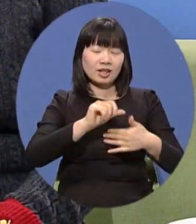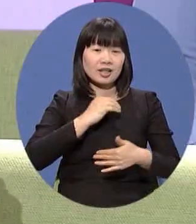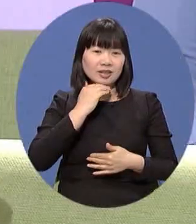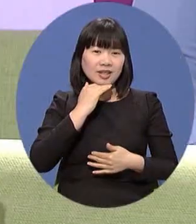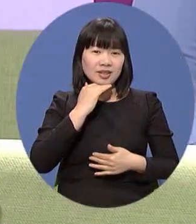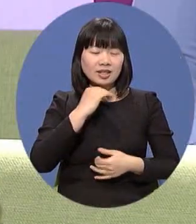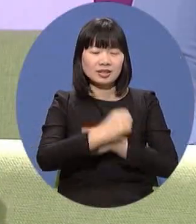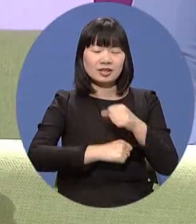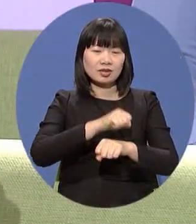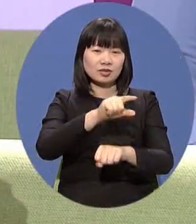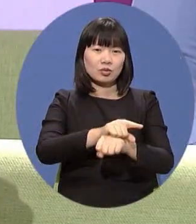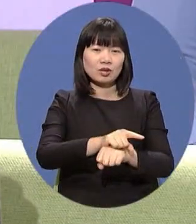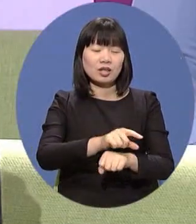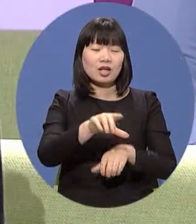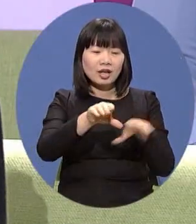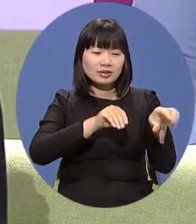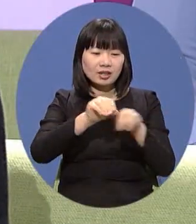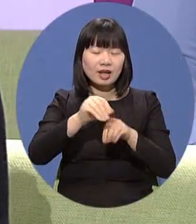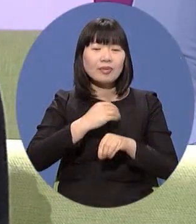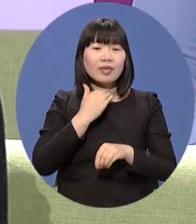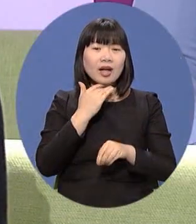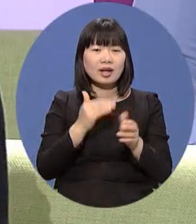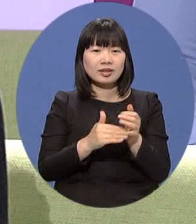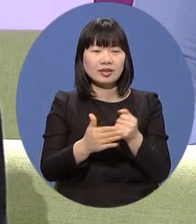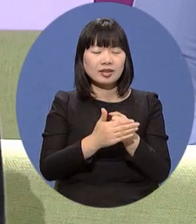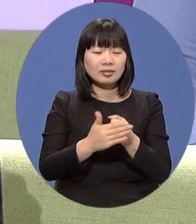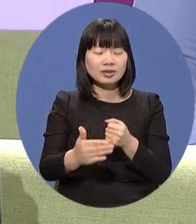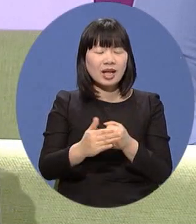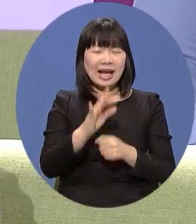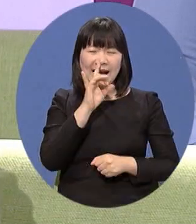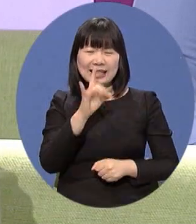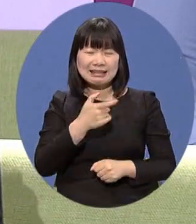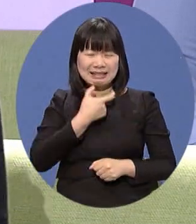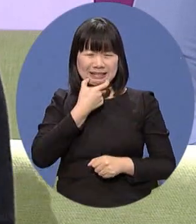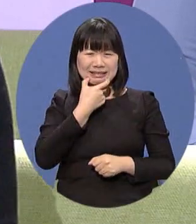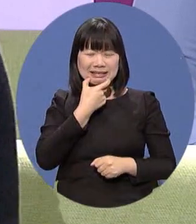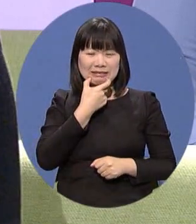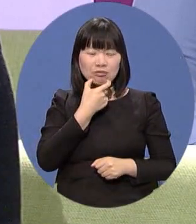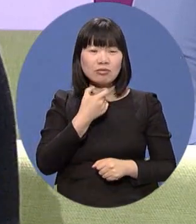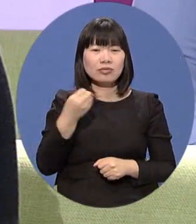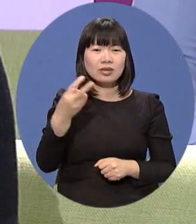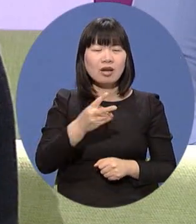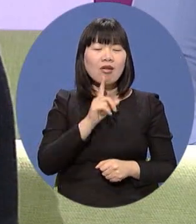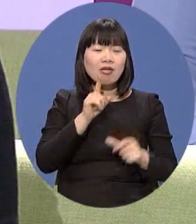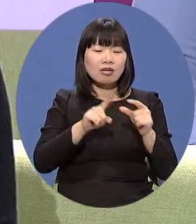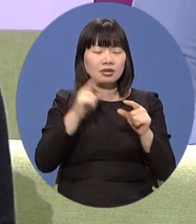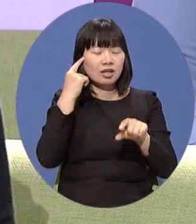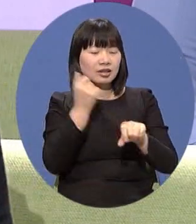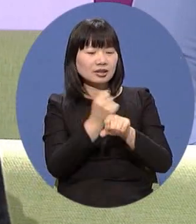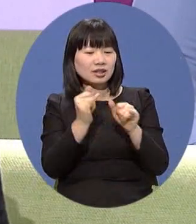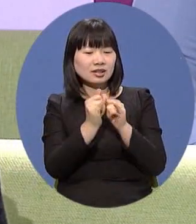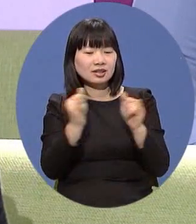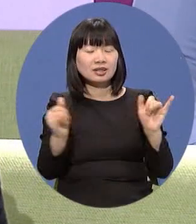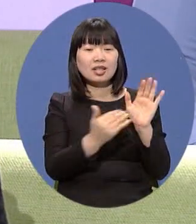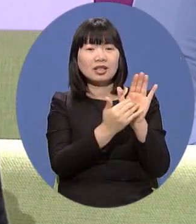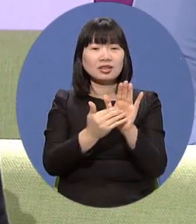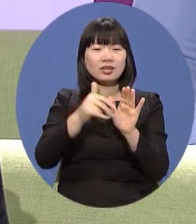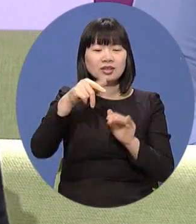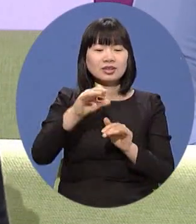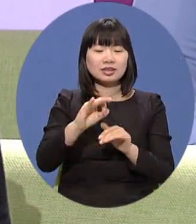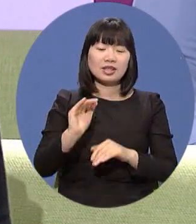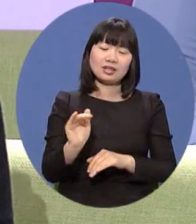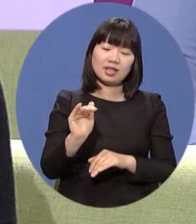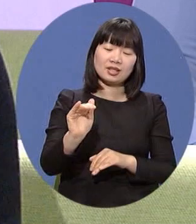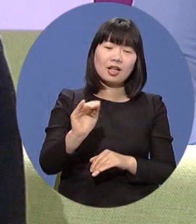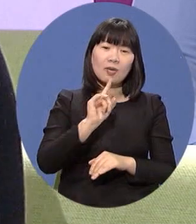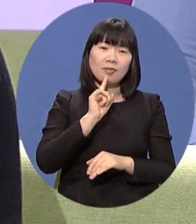이제 자율성을 습득해야 되는 나이이기 때문에 안 돼, 싫어, 오죽하면은 언어학자들이 거절증의 단계다라고